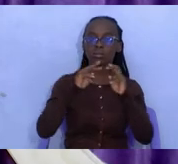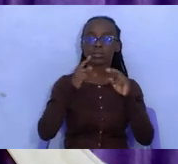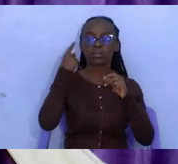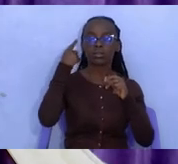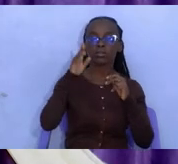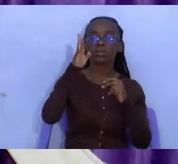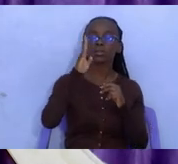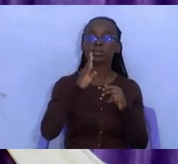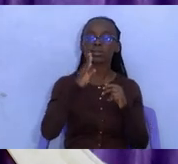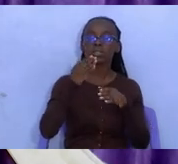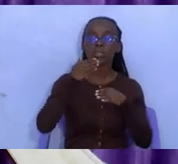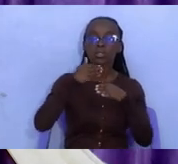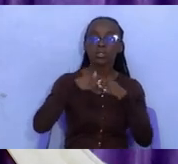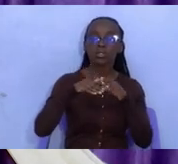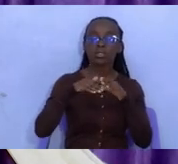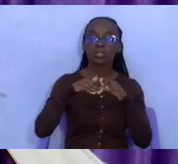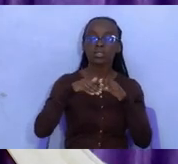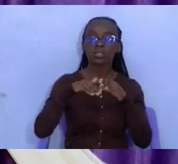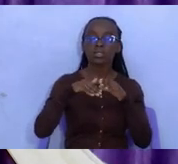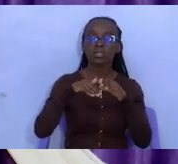Maandiko inasema the man was wise